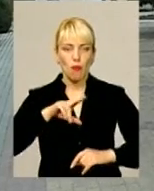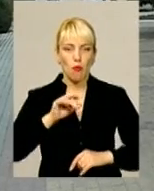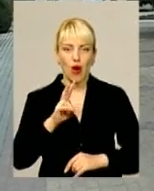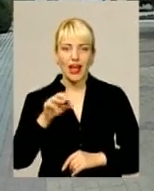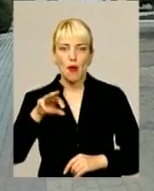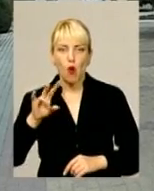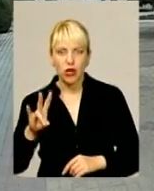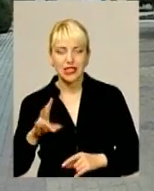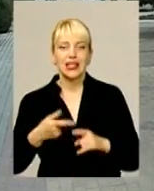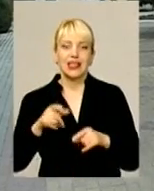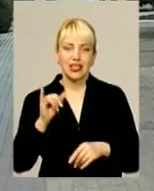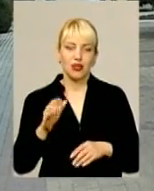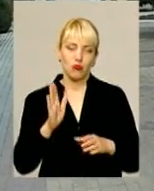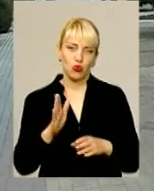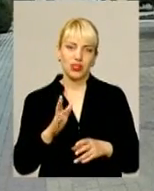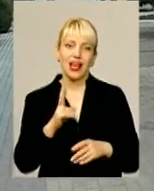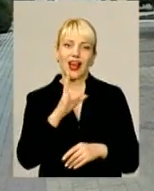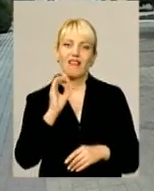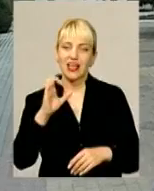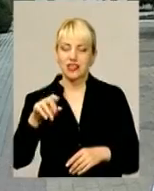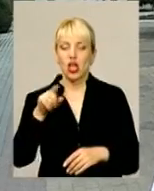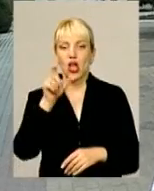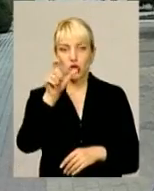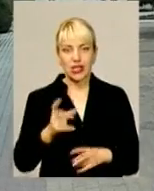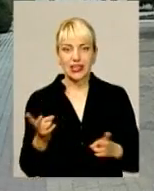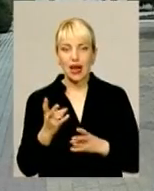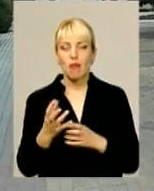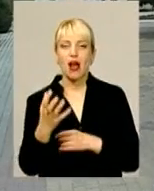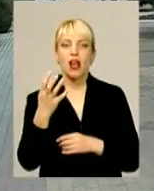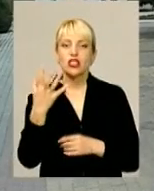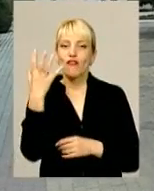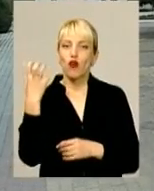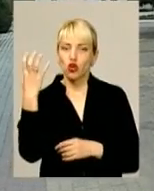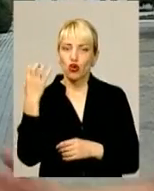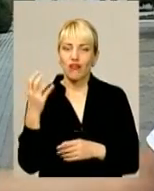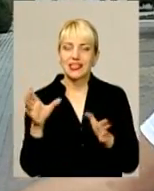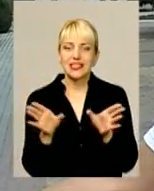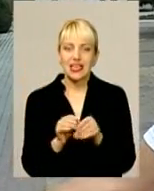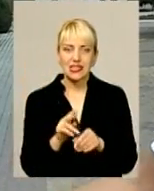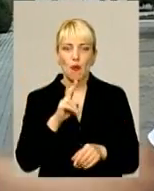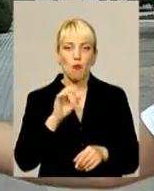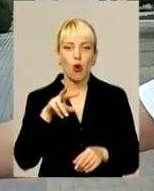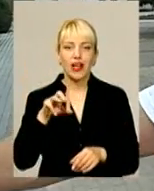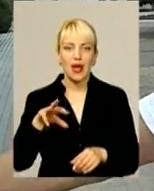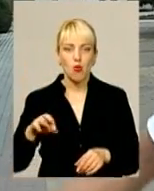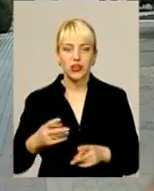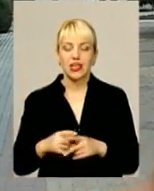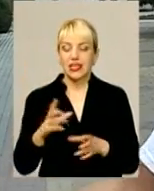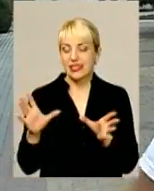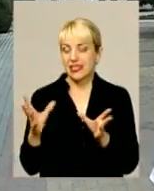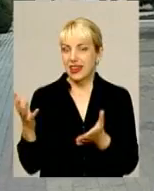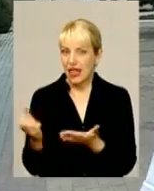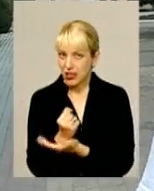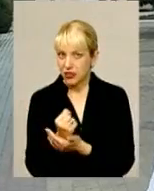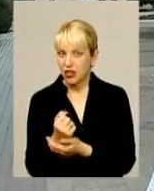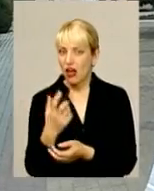змогу, такий квест буде. Тобто тобі треба буде сфотографуватись з покемоном, знайти його, зробити з